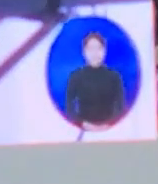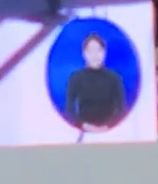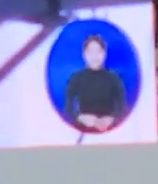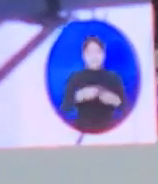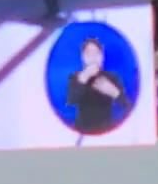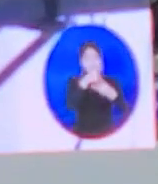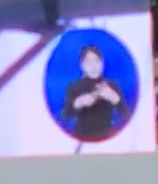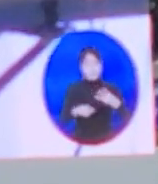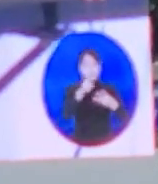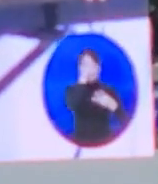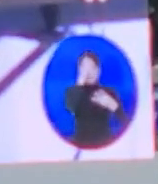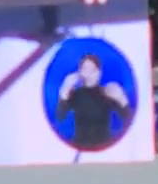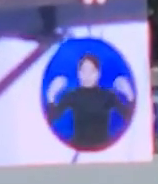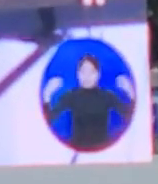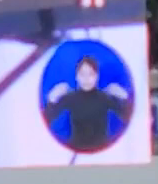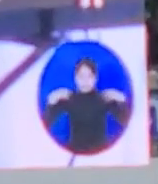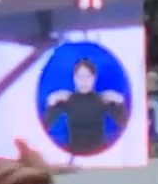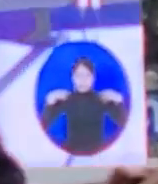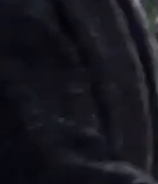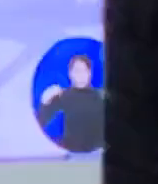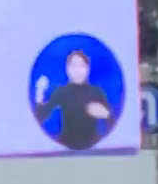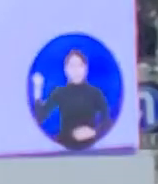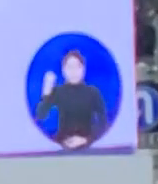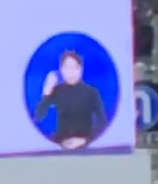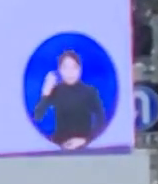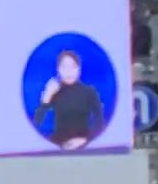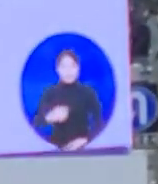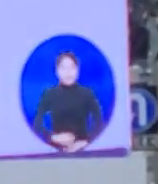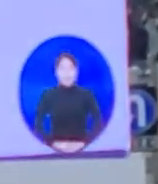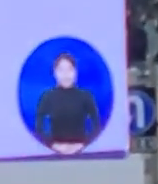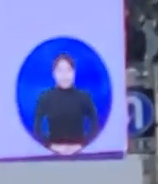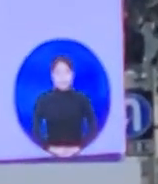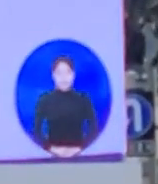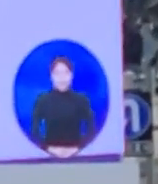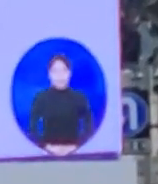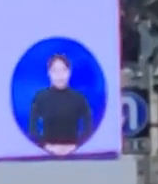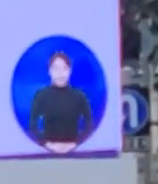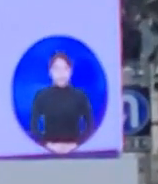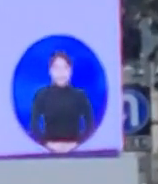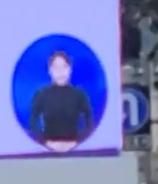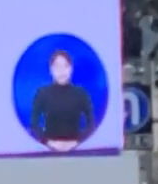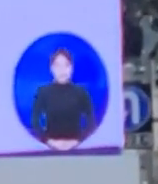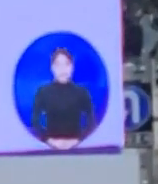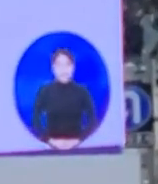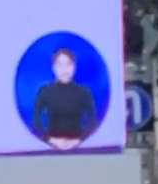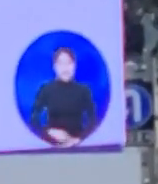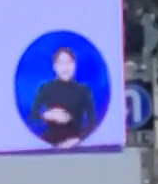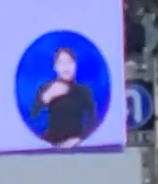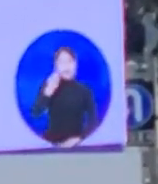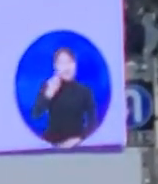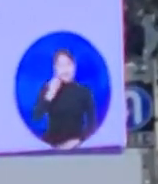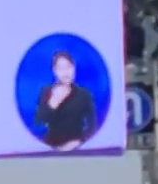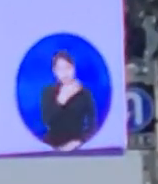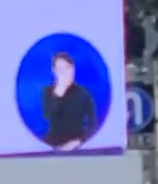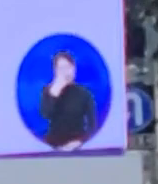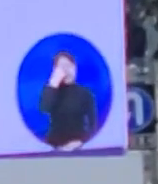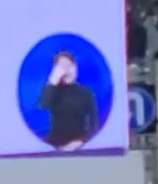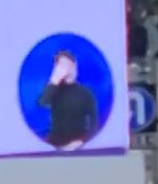윤석열 정부는 똑똑히 들으라. 꽃다운 청춘들의 죽음을